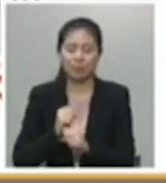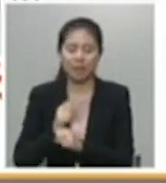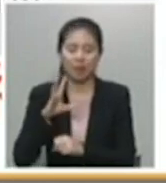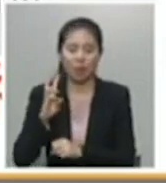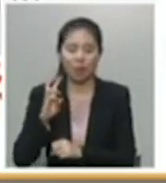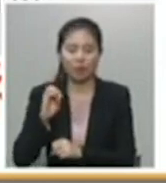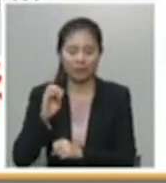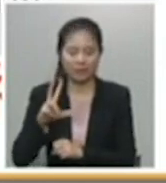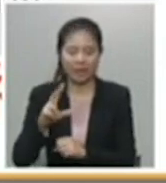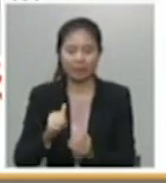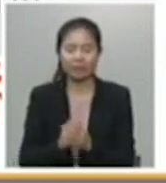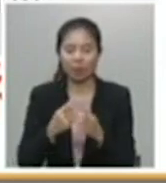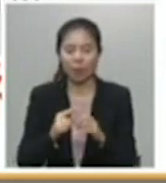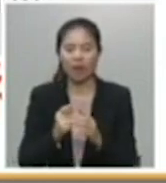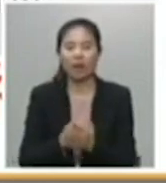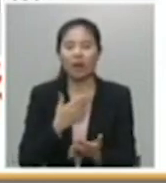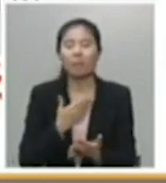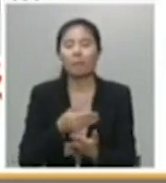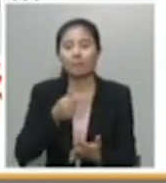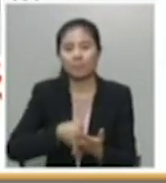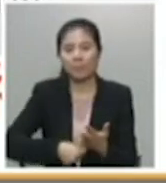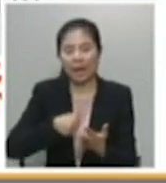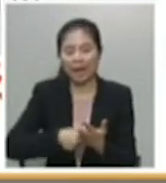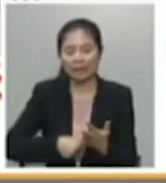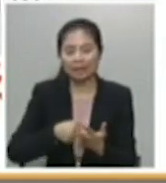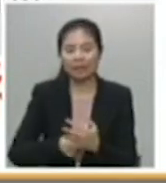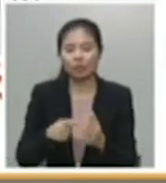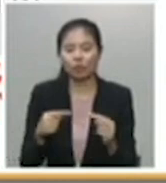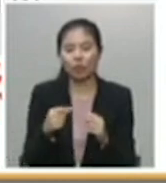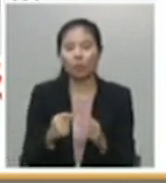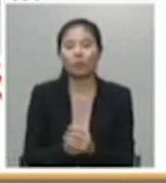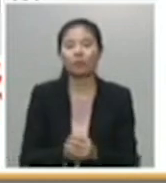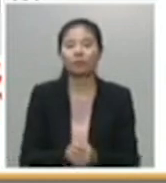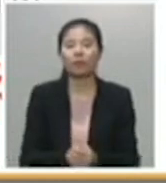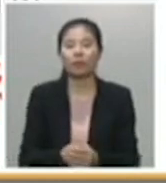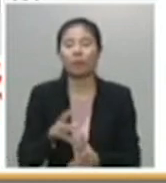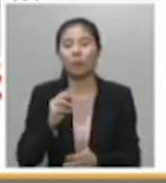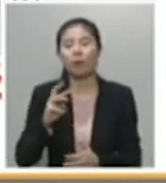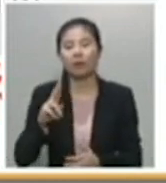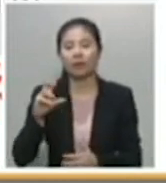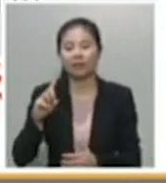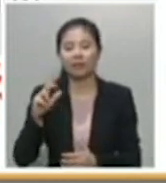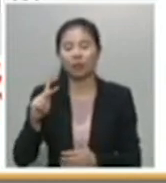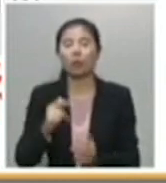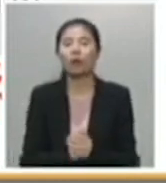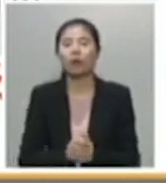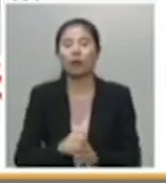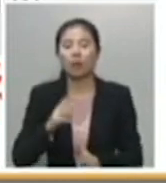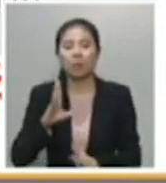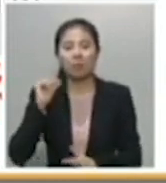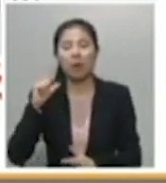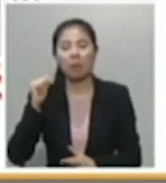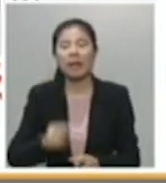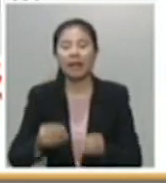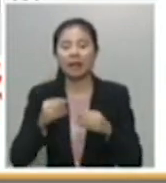ถึงภาษีมรดกก่อนเพราะประสิทธิภาพในการจัดเก็บภาษีจากทรัพย์สินของเราผมคิดว่ายังต้องมีการพัฒนา